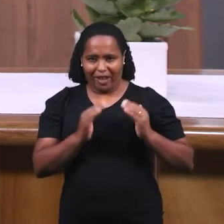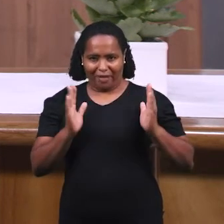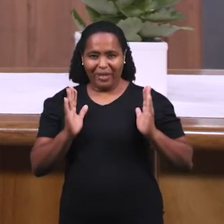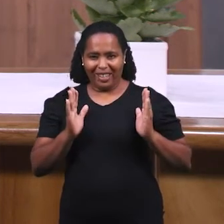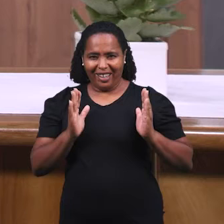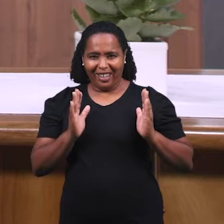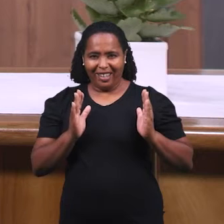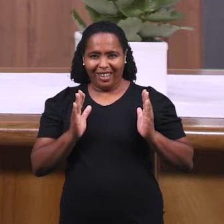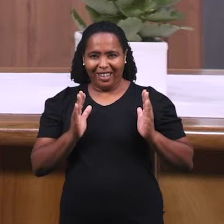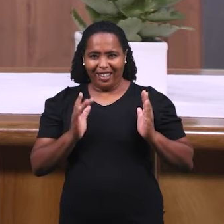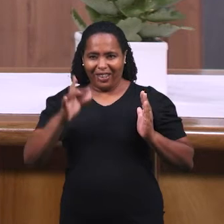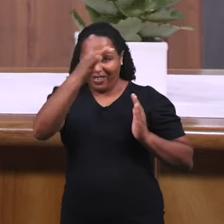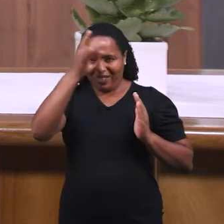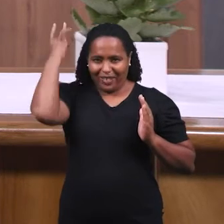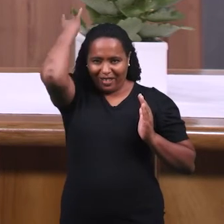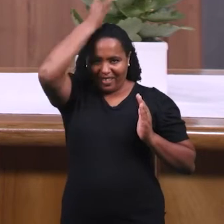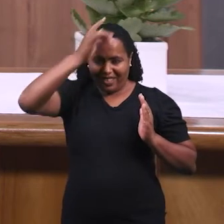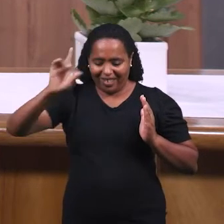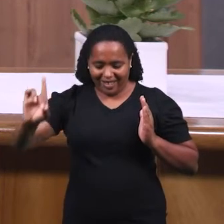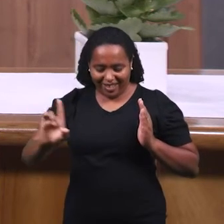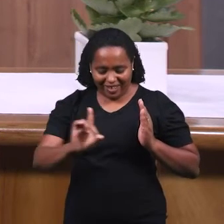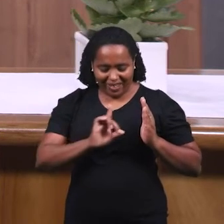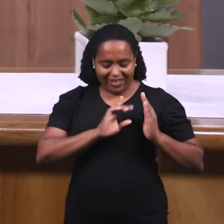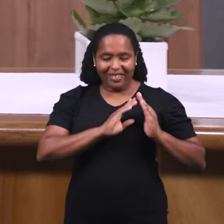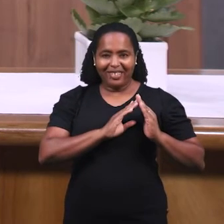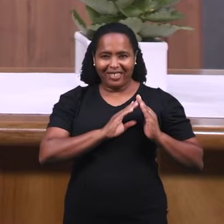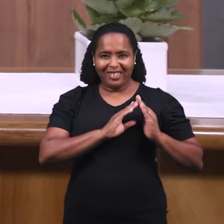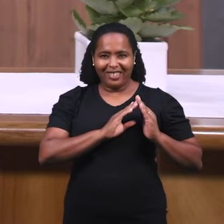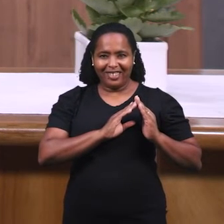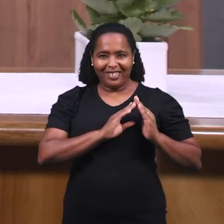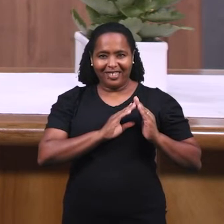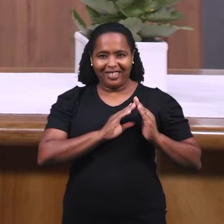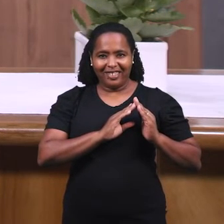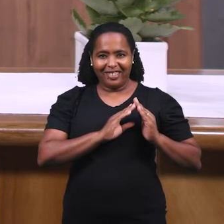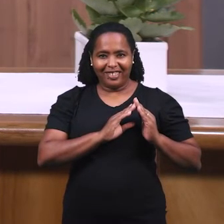все-таки. Господь, я хочу сегодня принять Духа Святого.